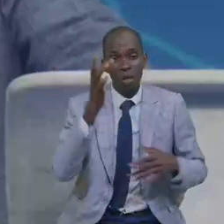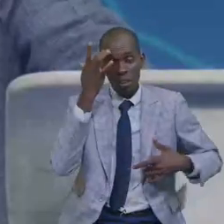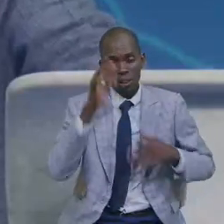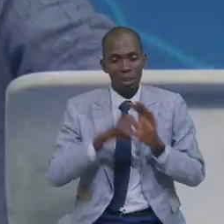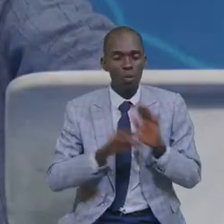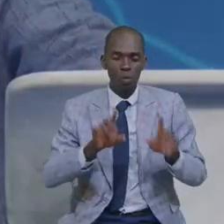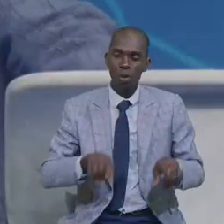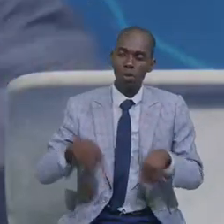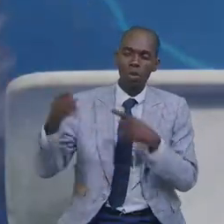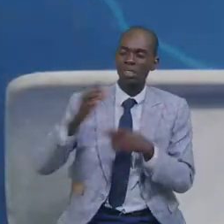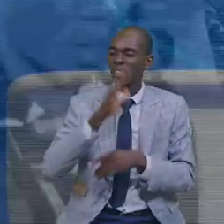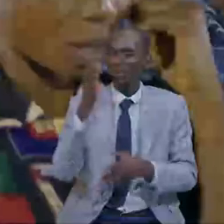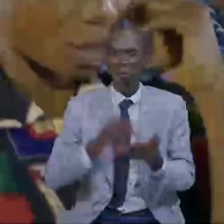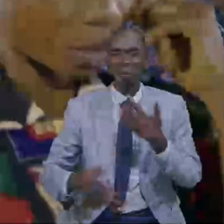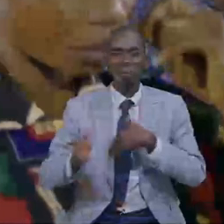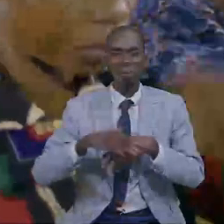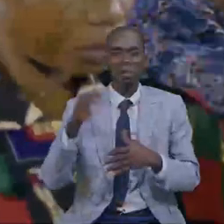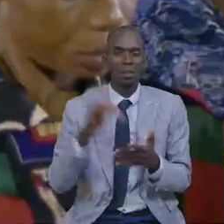la maladie va partir